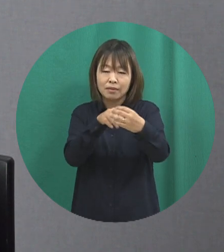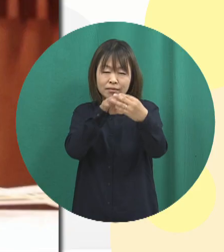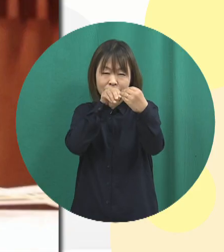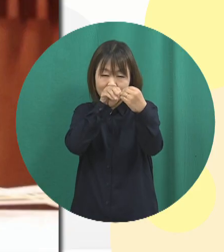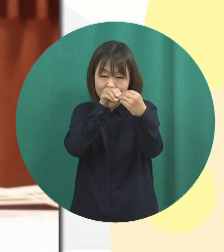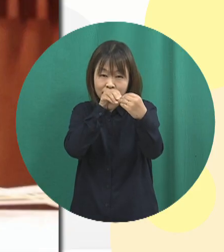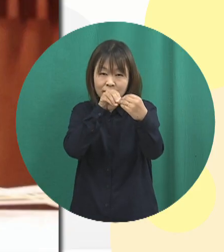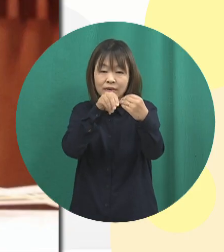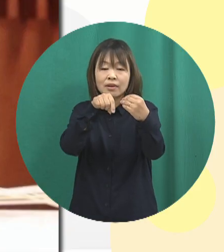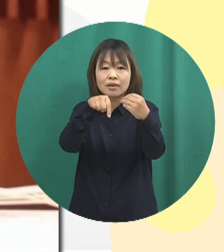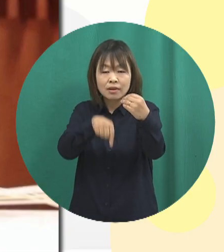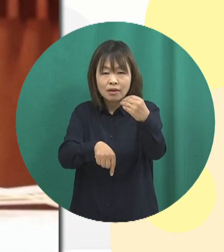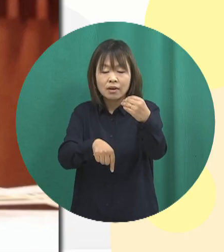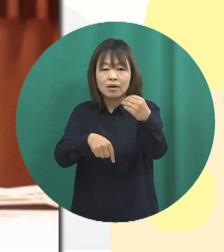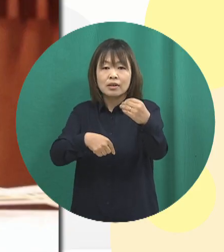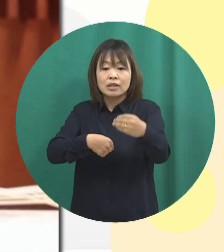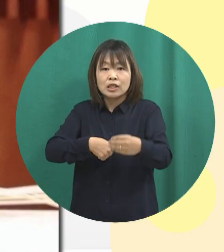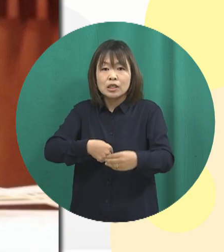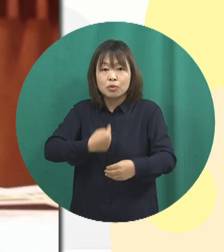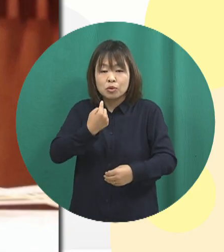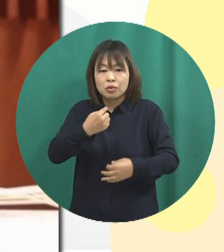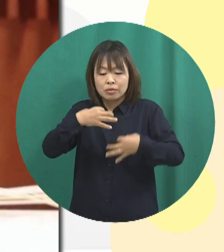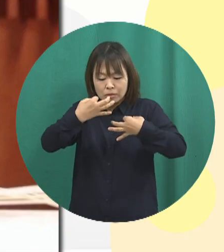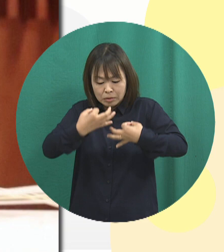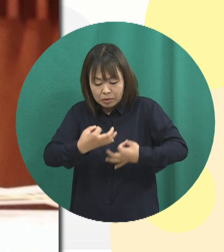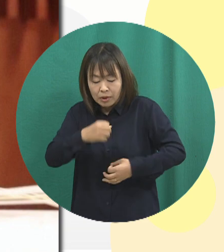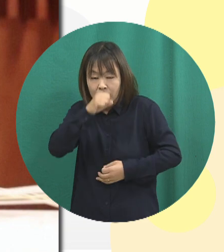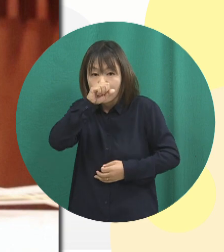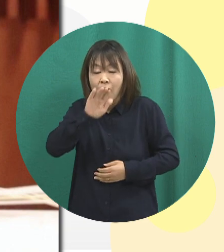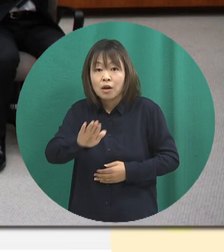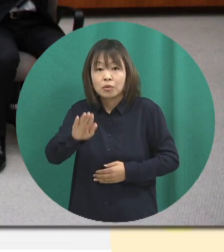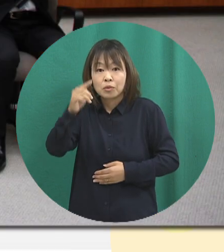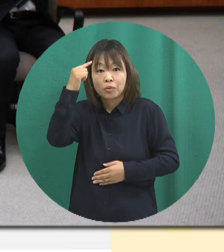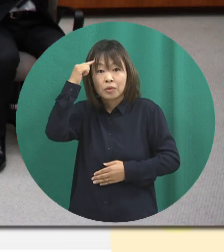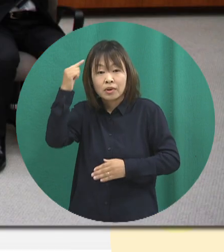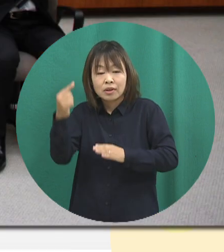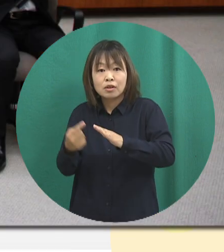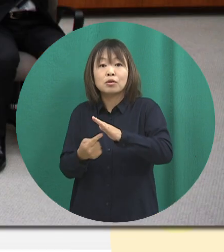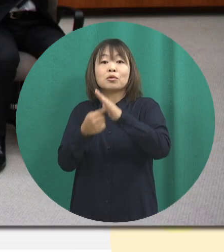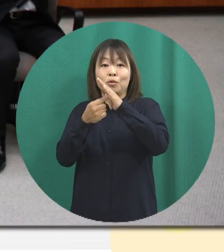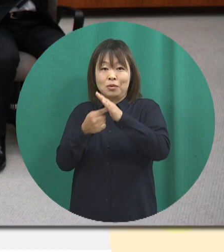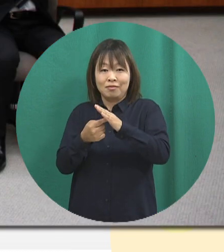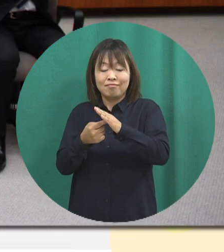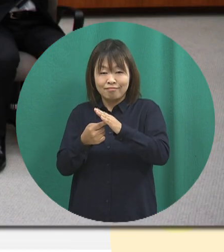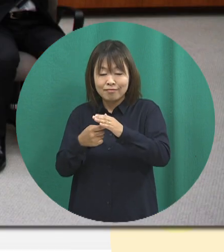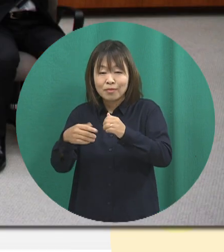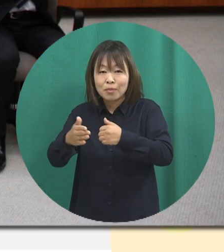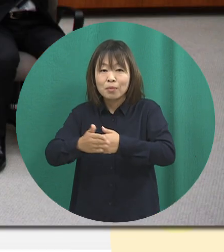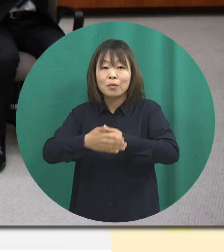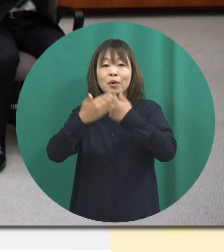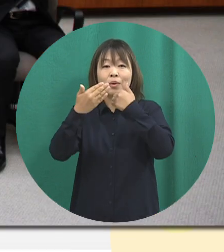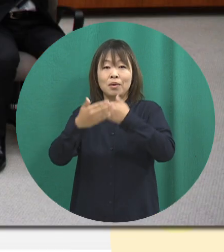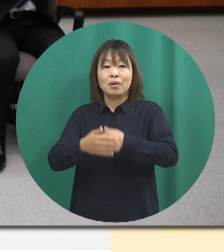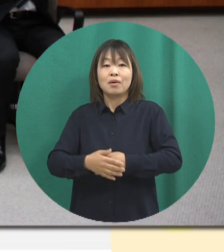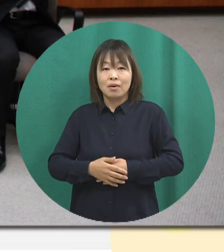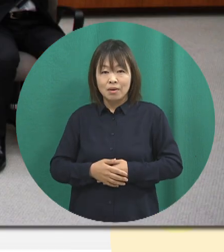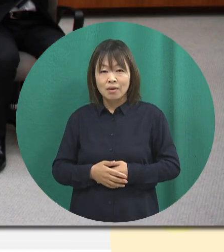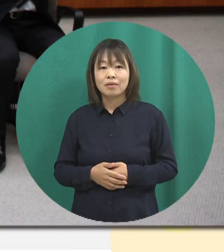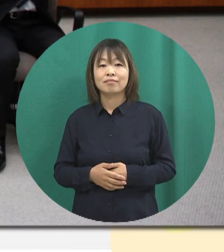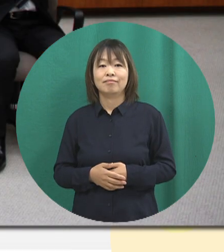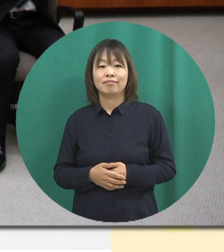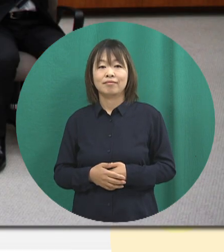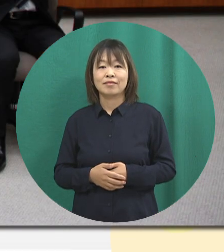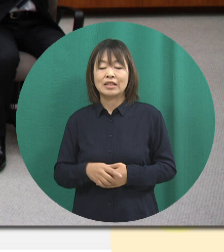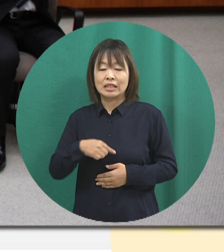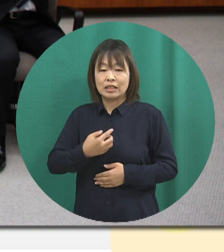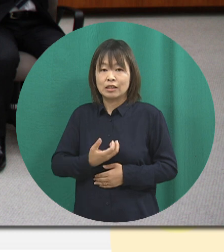で、こう自分のいいところに気づく機会を与えてもらって、